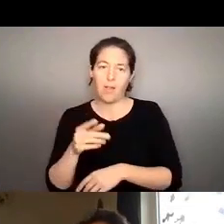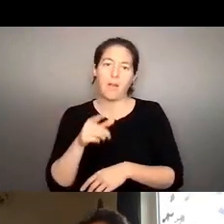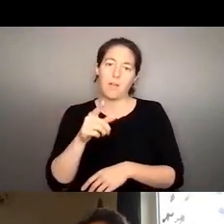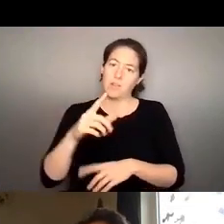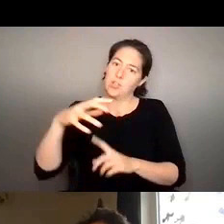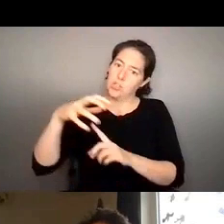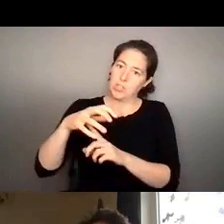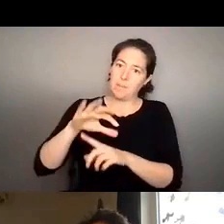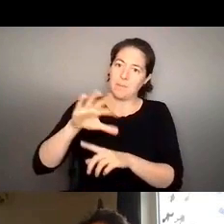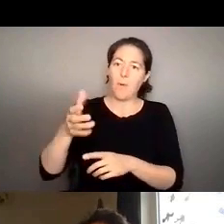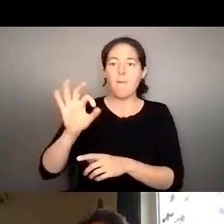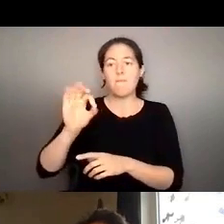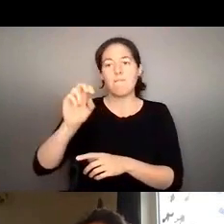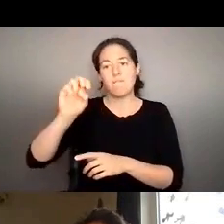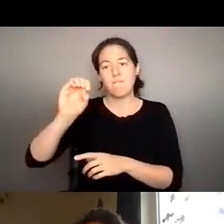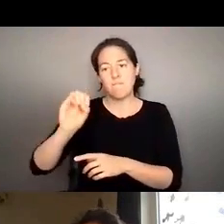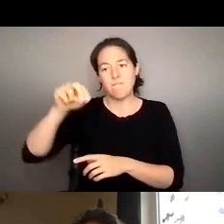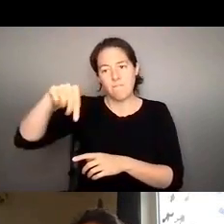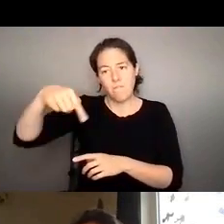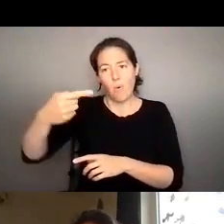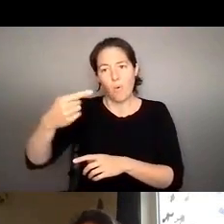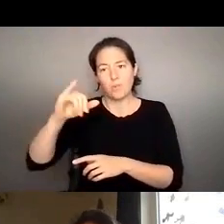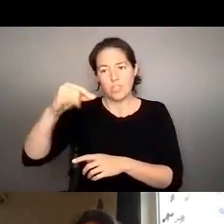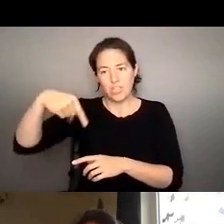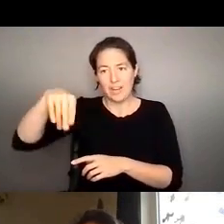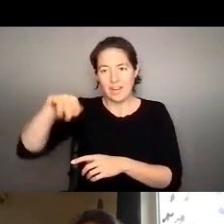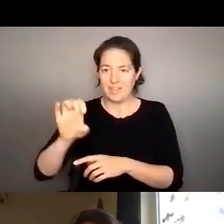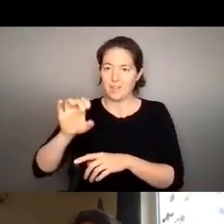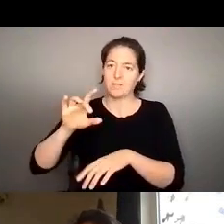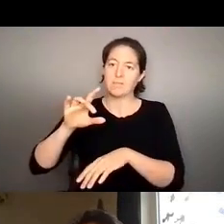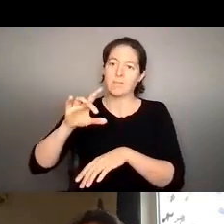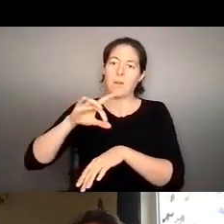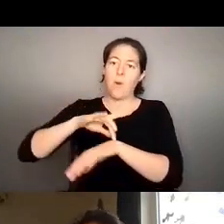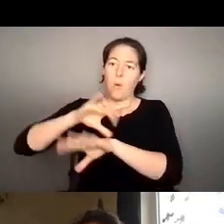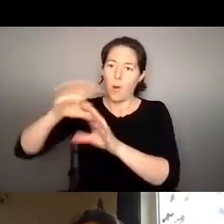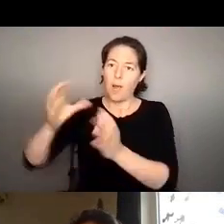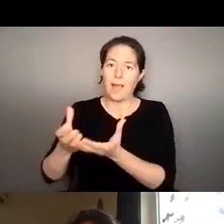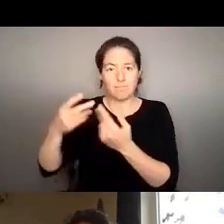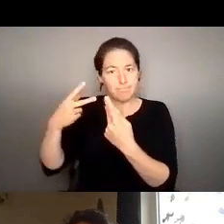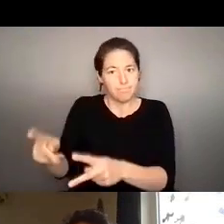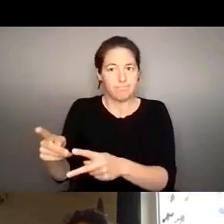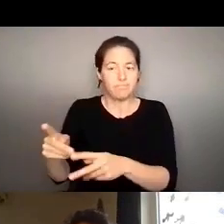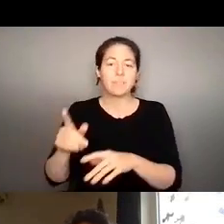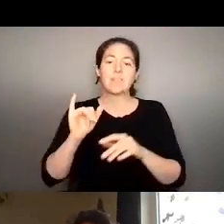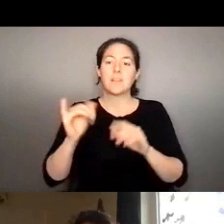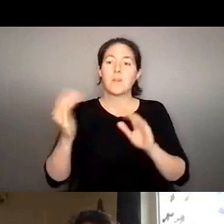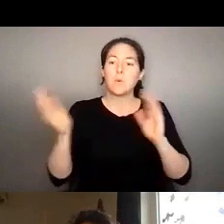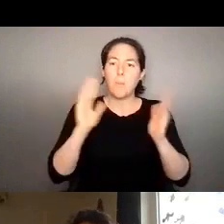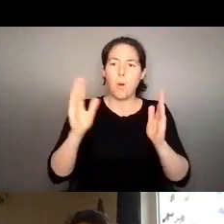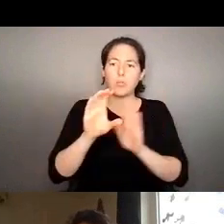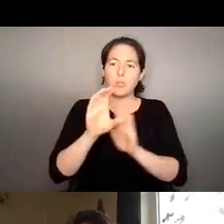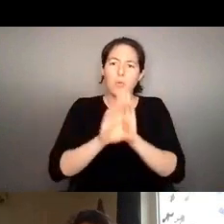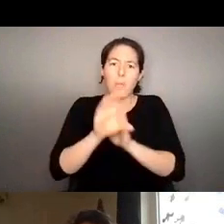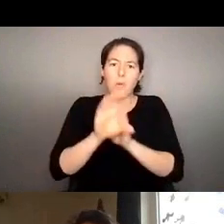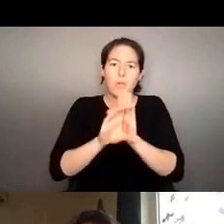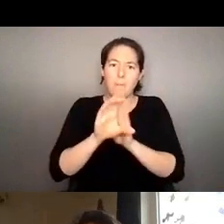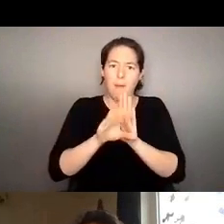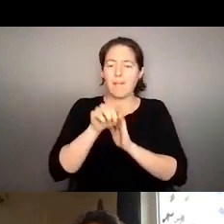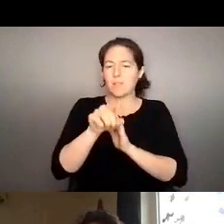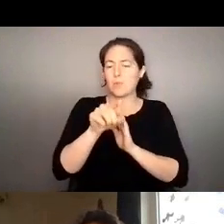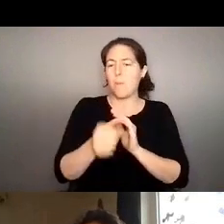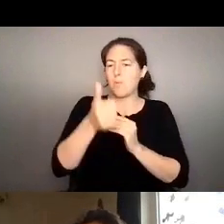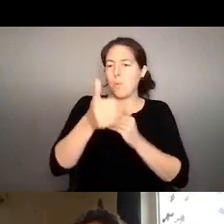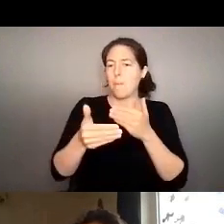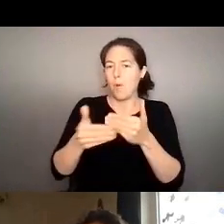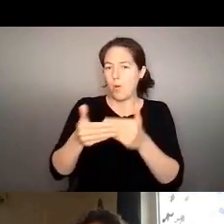les fonges, ont un règne qui leur est propre. Quand on fait des comparaisons en termes de comportement, c'est un règne qui est plus proche